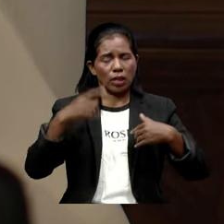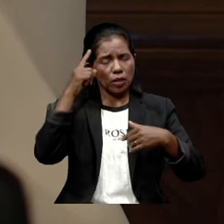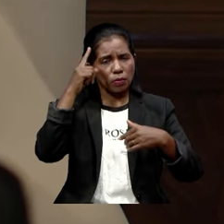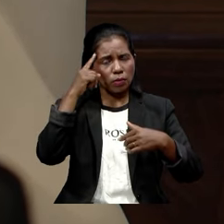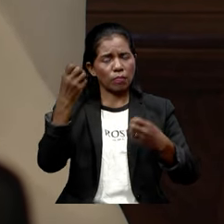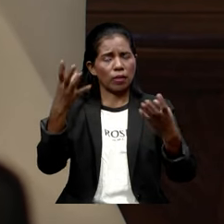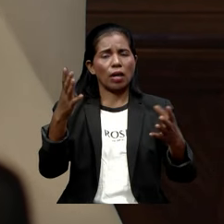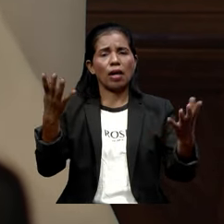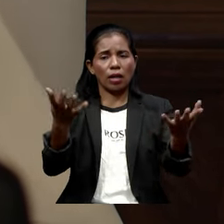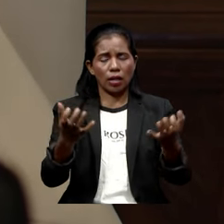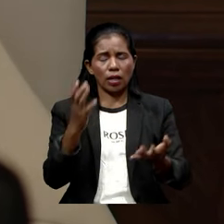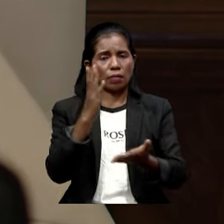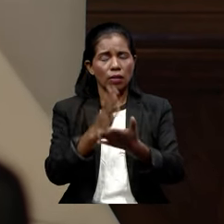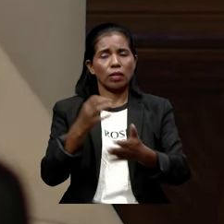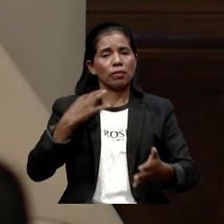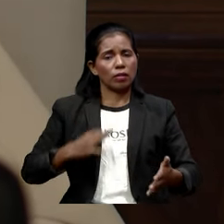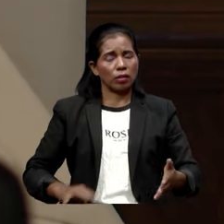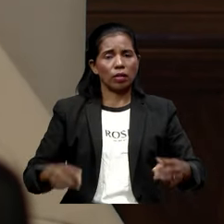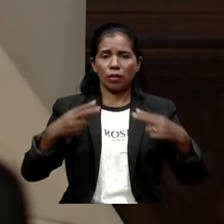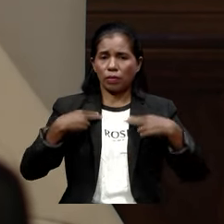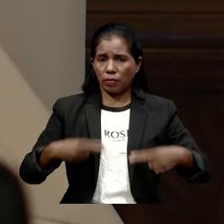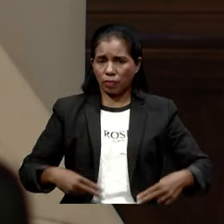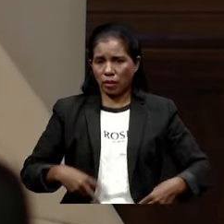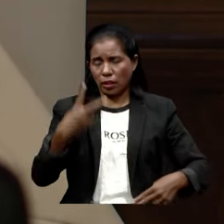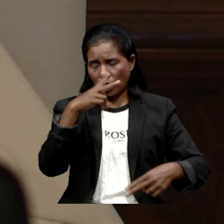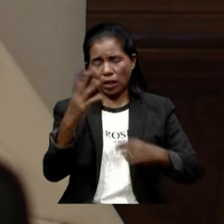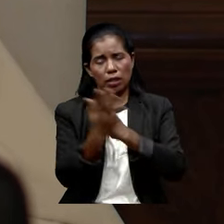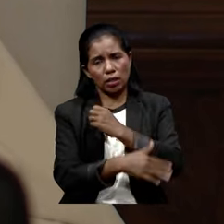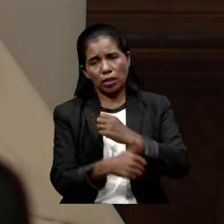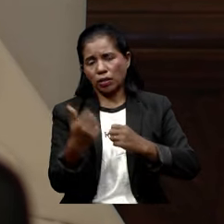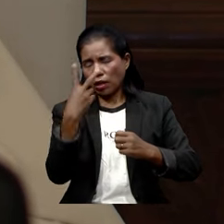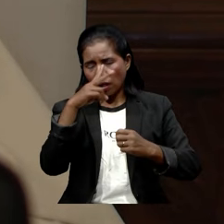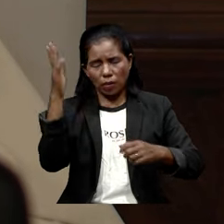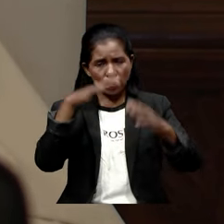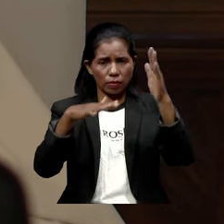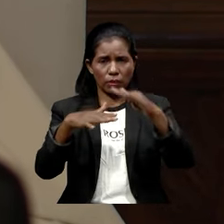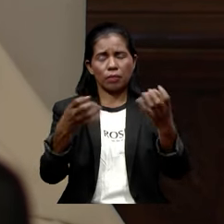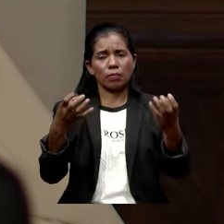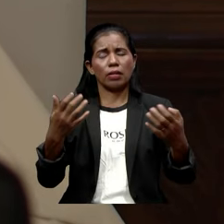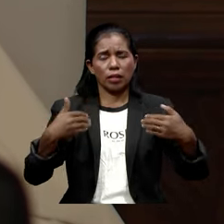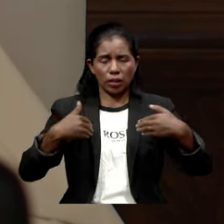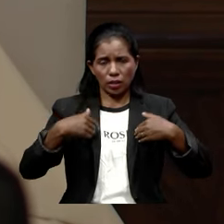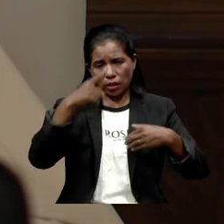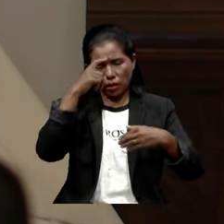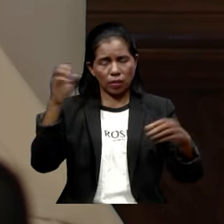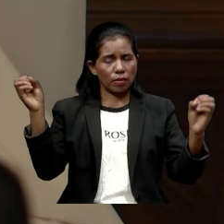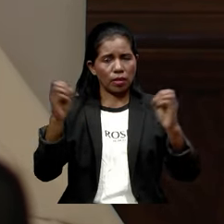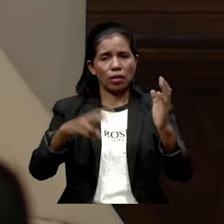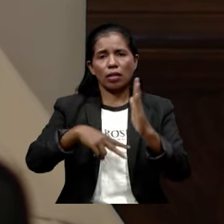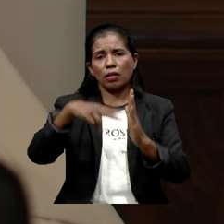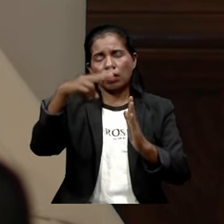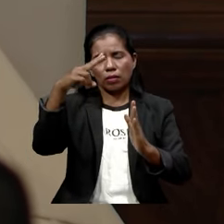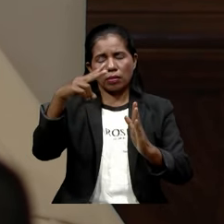kamate fraternidade humana. Iha nasaun balung ita asisti konflitu oi-oin, iha nebe akontese tamba menus valor respeita